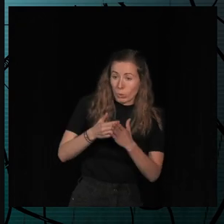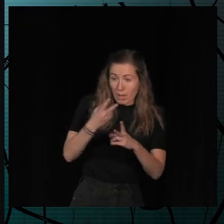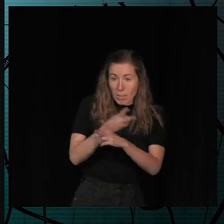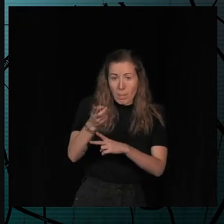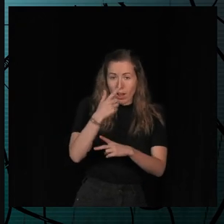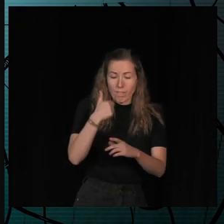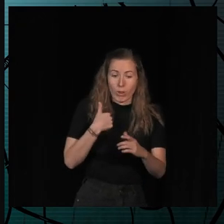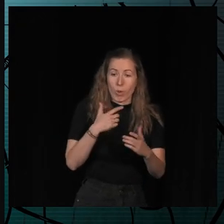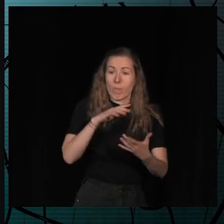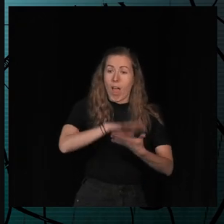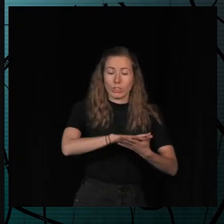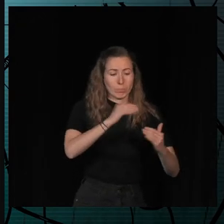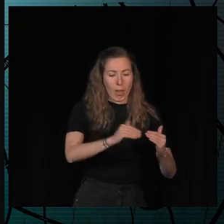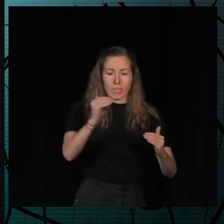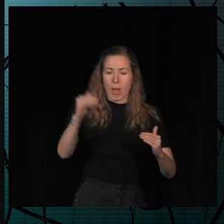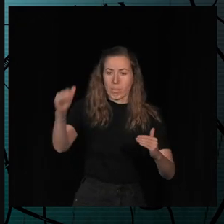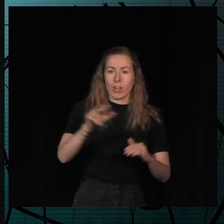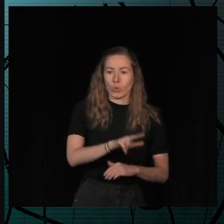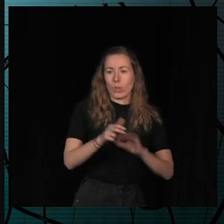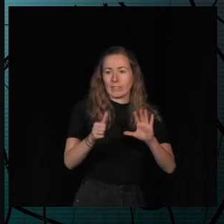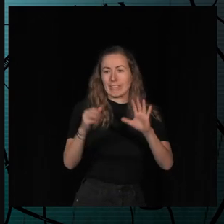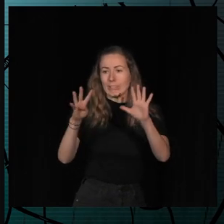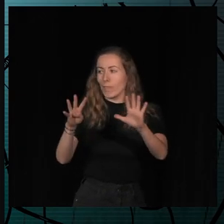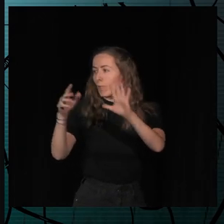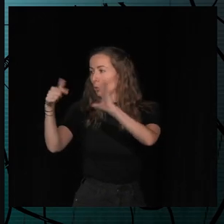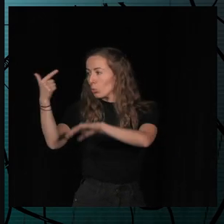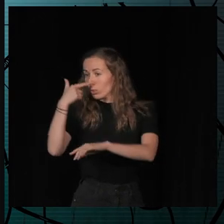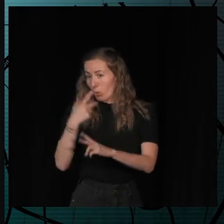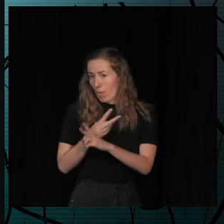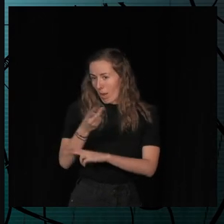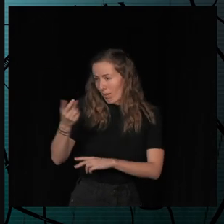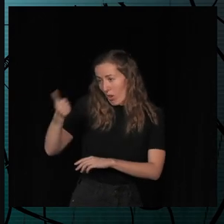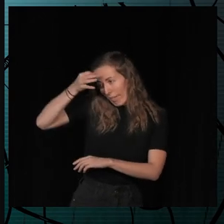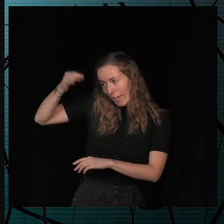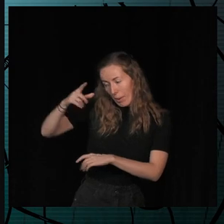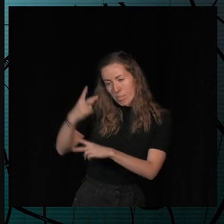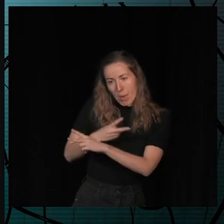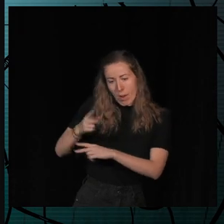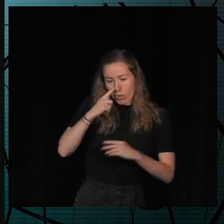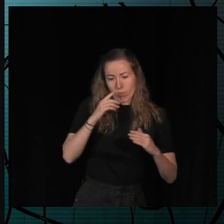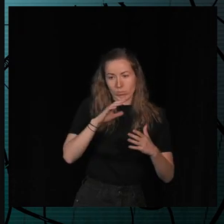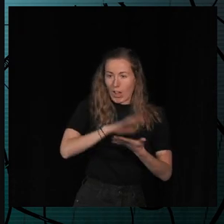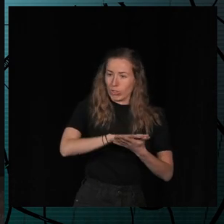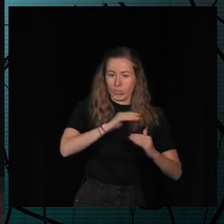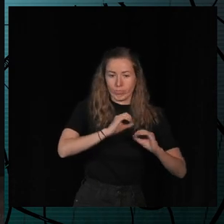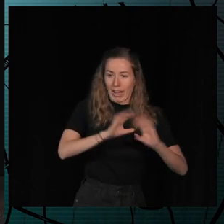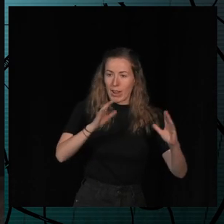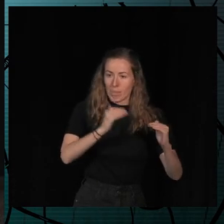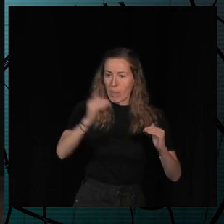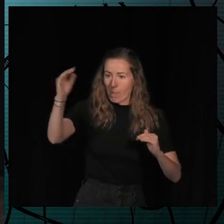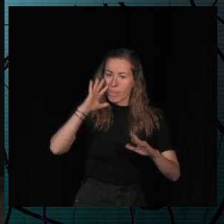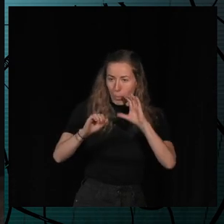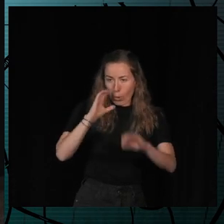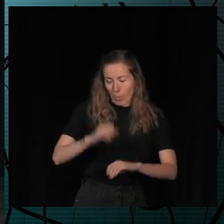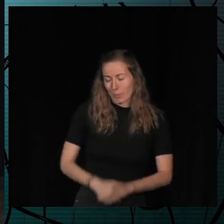sais pas s'il va revenir dessus mais en tout cas voilà c'est c'est c'est son c'est son invention alors pour l'histoire du portable